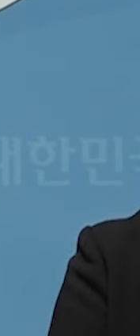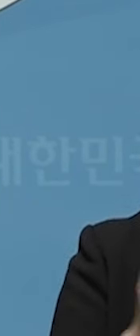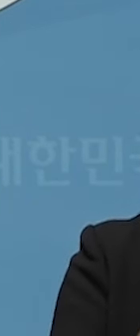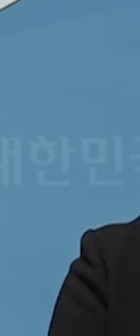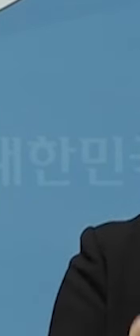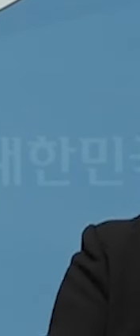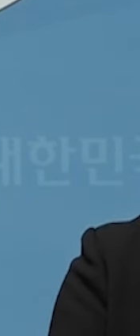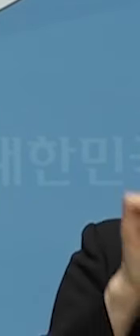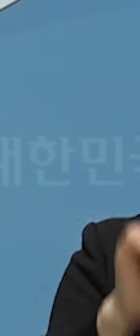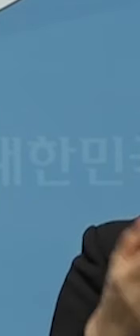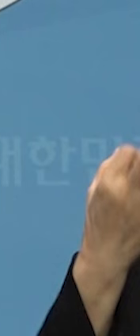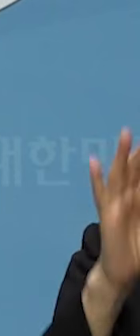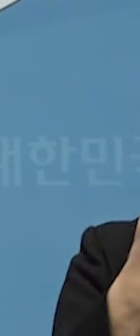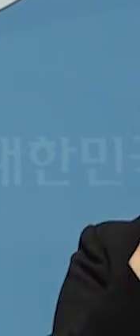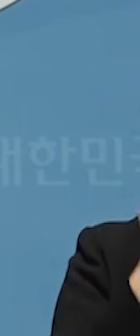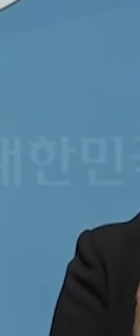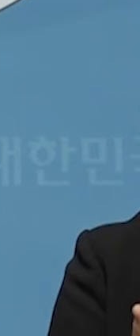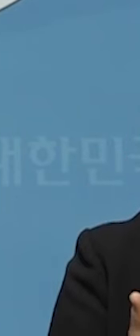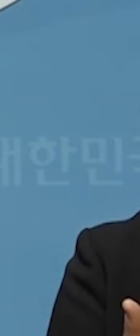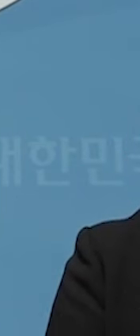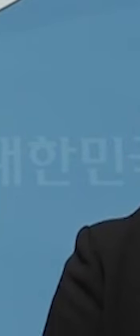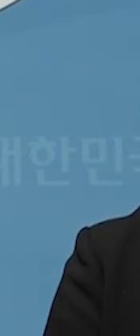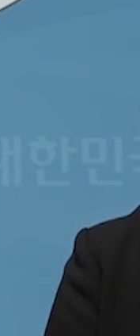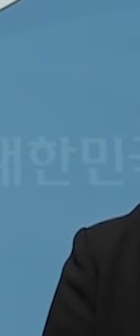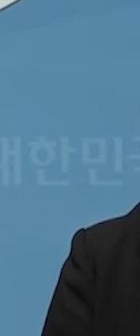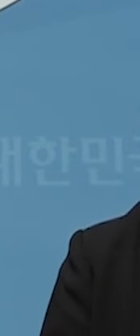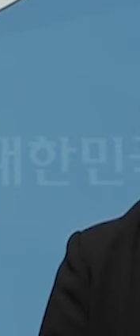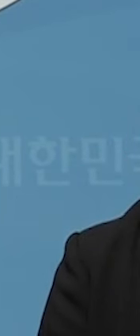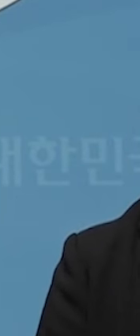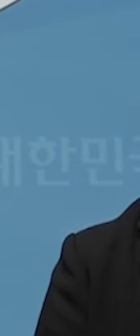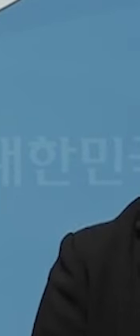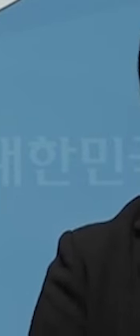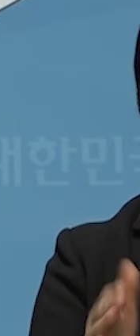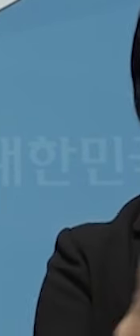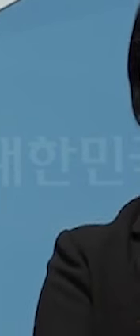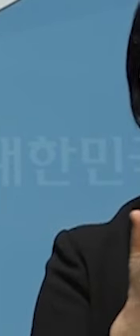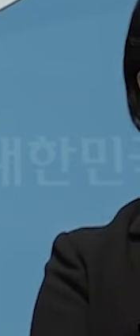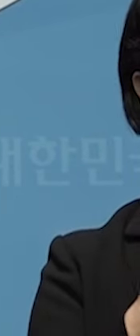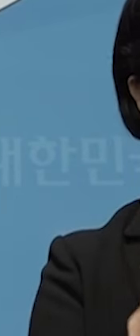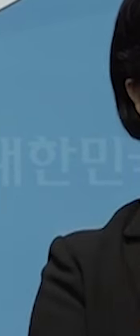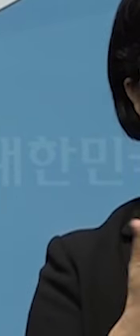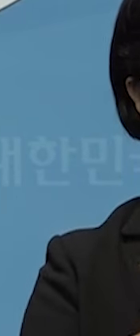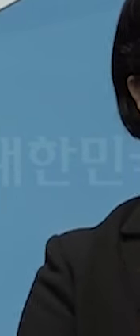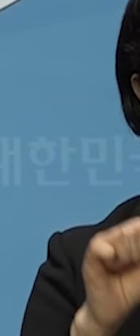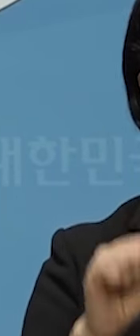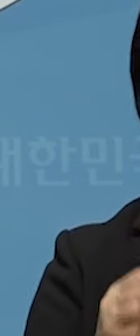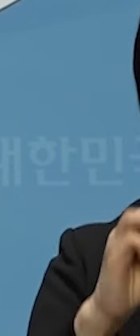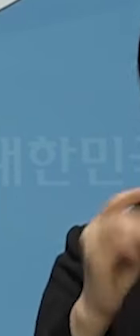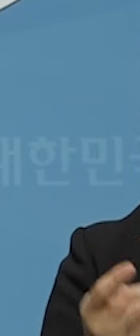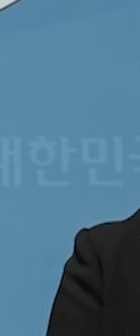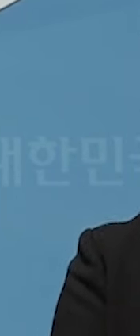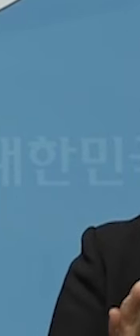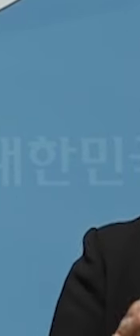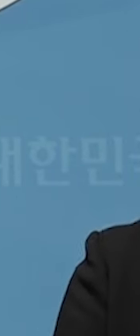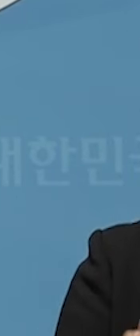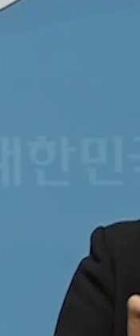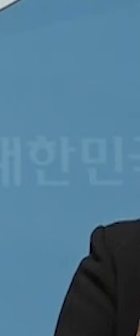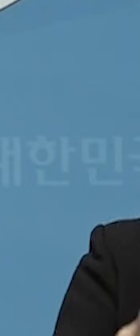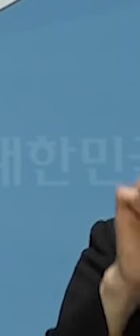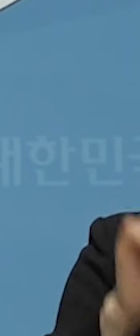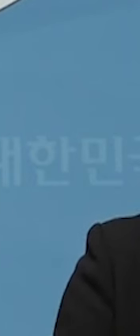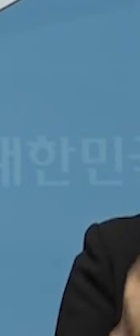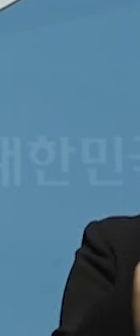정식 스포츠로 인정받고 있는 추세입니다. 이에 발맞추어 스포츠 토토에 e스포츠를